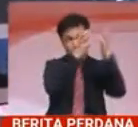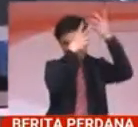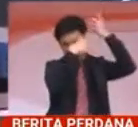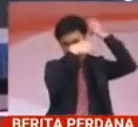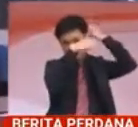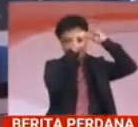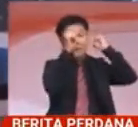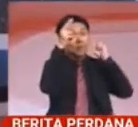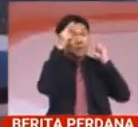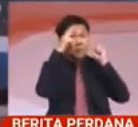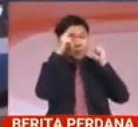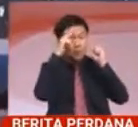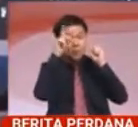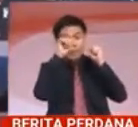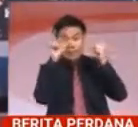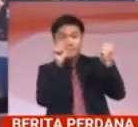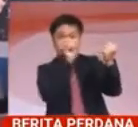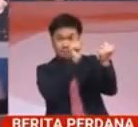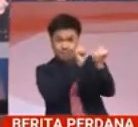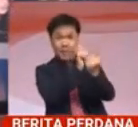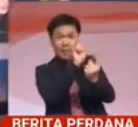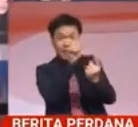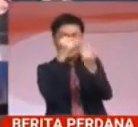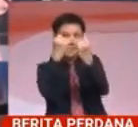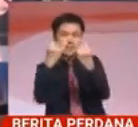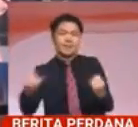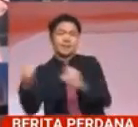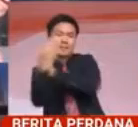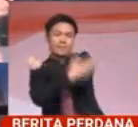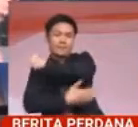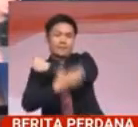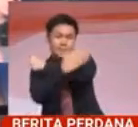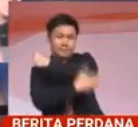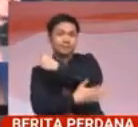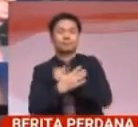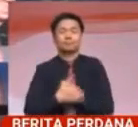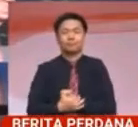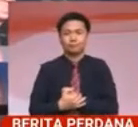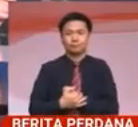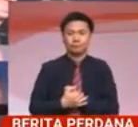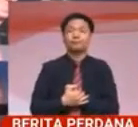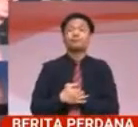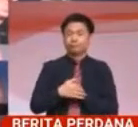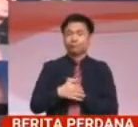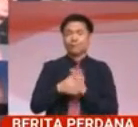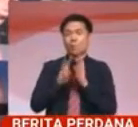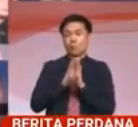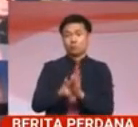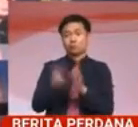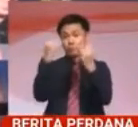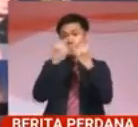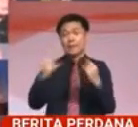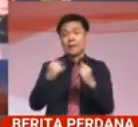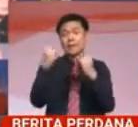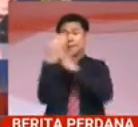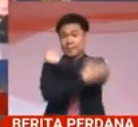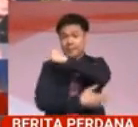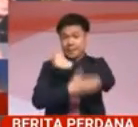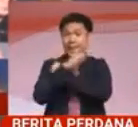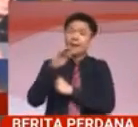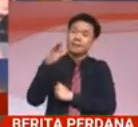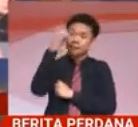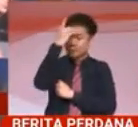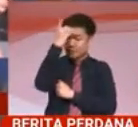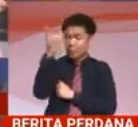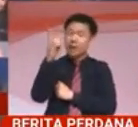Saudi ke Malaysia Mahmud Hussein Said Qatan di Istana Negara. Dalam satu kenyataan, Datuk Pengelola Bijaya Diraja Istana Negara, Datuk Ahmad